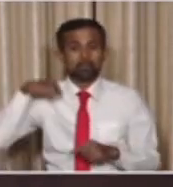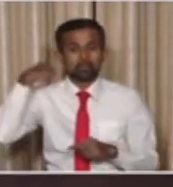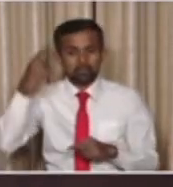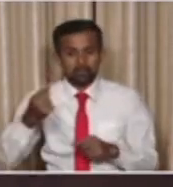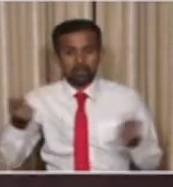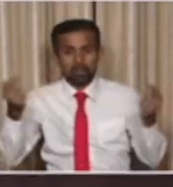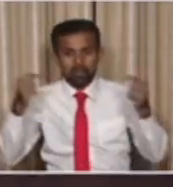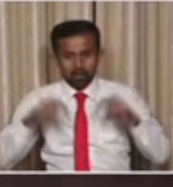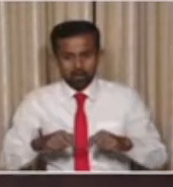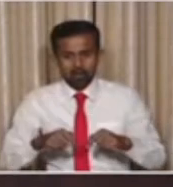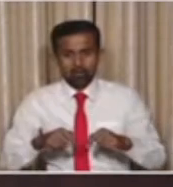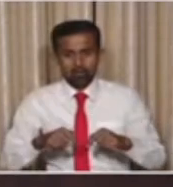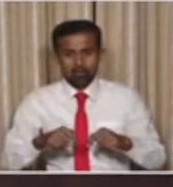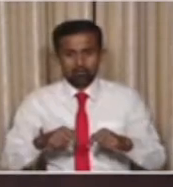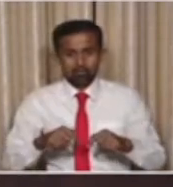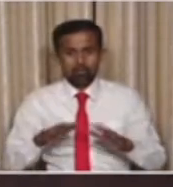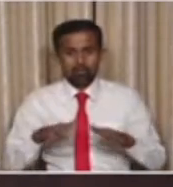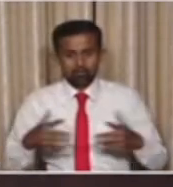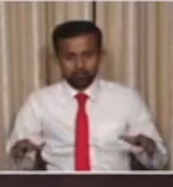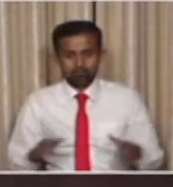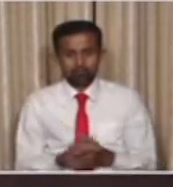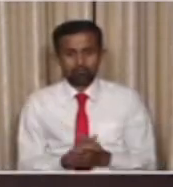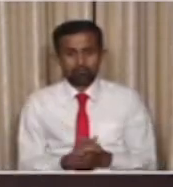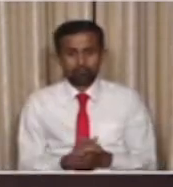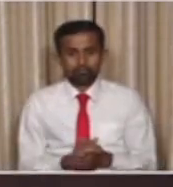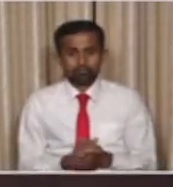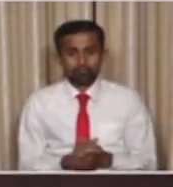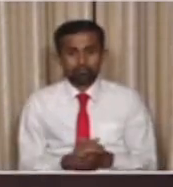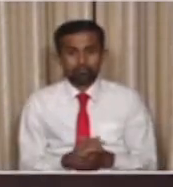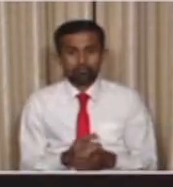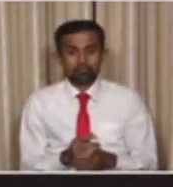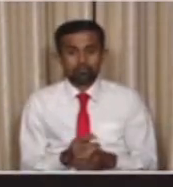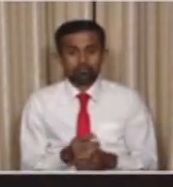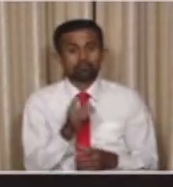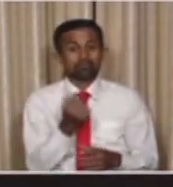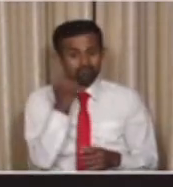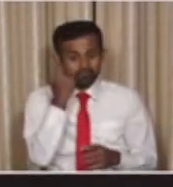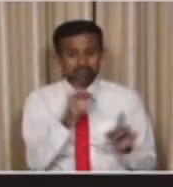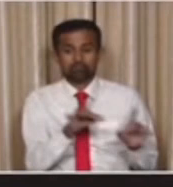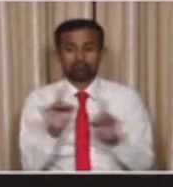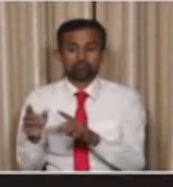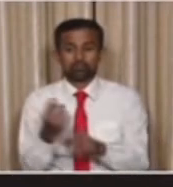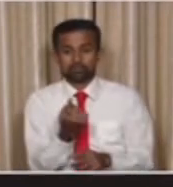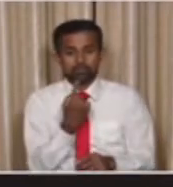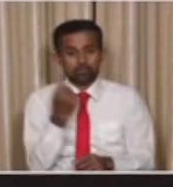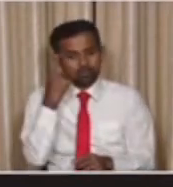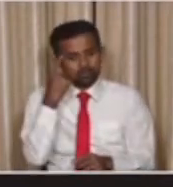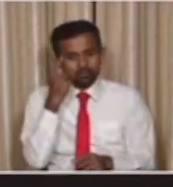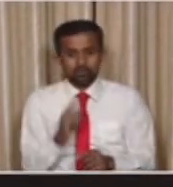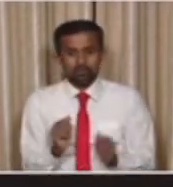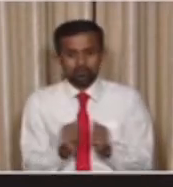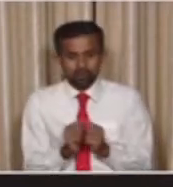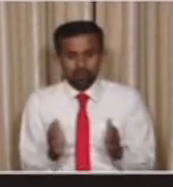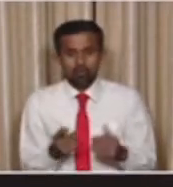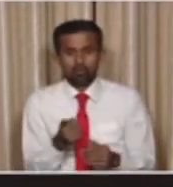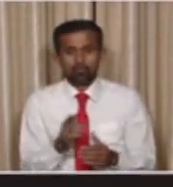ආපහු පාර්ලිමේන්තුවට ඔය අදහසම නේ සියල්ල අවසන් වෙනවා. ඔය අදහසම තමයි අනුර කුමාර සනායකමැතිතුමා කිව්වේ. ඉතින් අපි දැන් ඒක ගැන කල්පනා කරලා මොන හරි කරන්න ඕනනේ